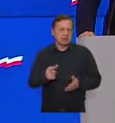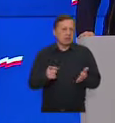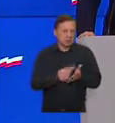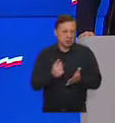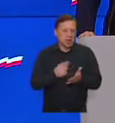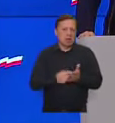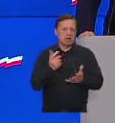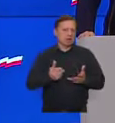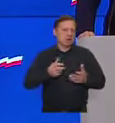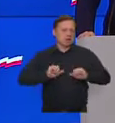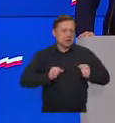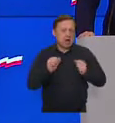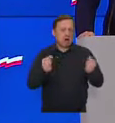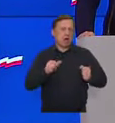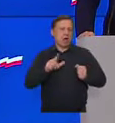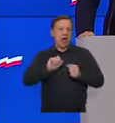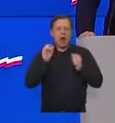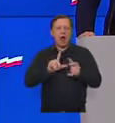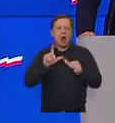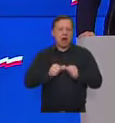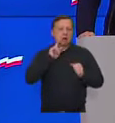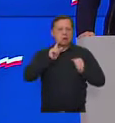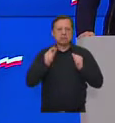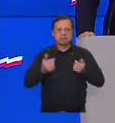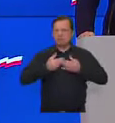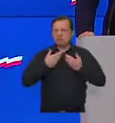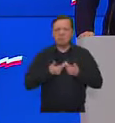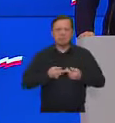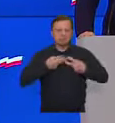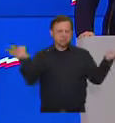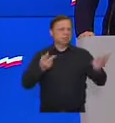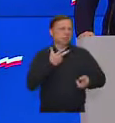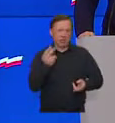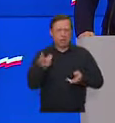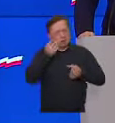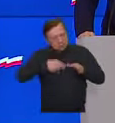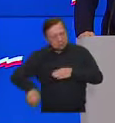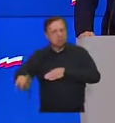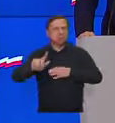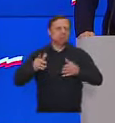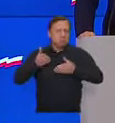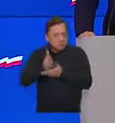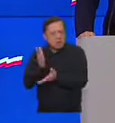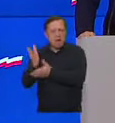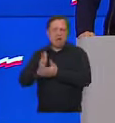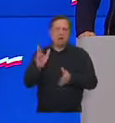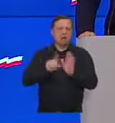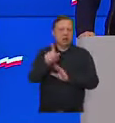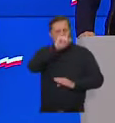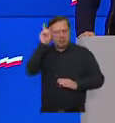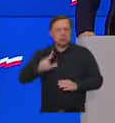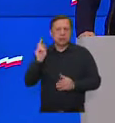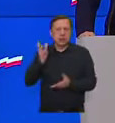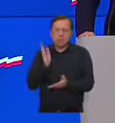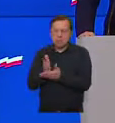w blasku i w błyskach fleszy, tylko w sposób skromny, pomagając najbardziej potrzebującym,